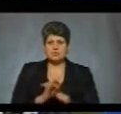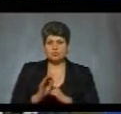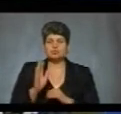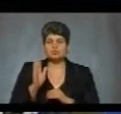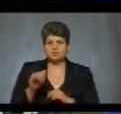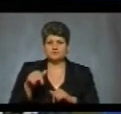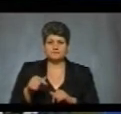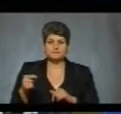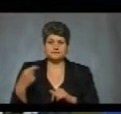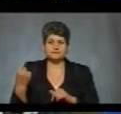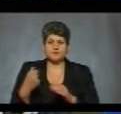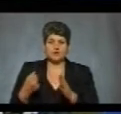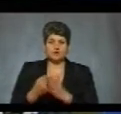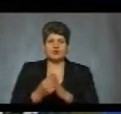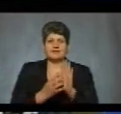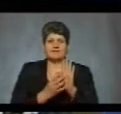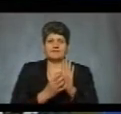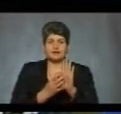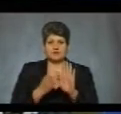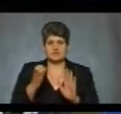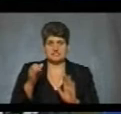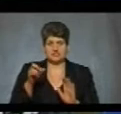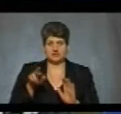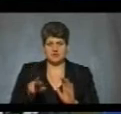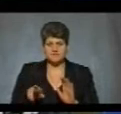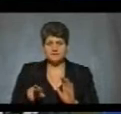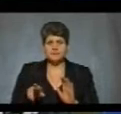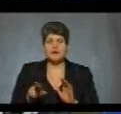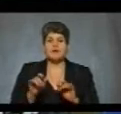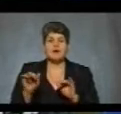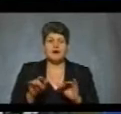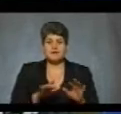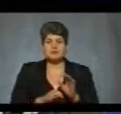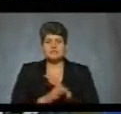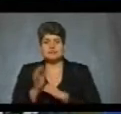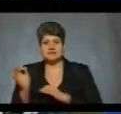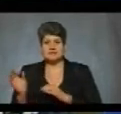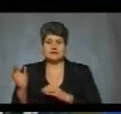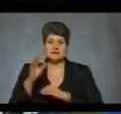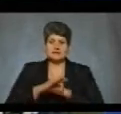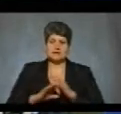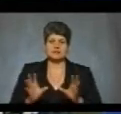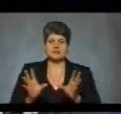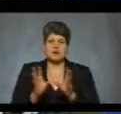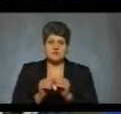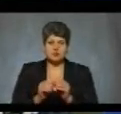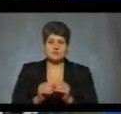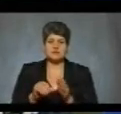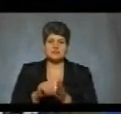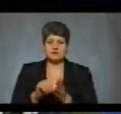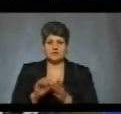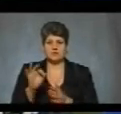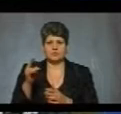перебуватимуть на Тернопільщині до 9 січня, каже Ігор Чорний. Акцію «Схід і Захід разом» представники облдержавної